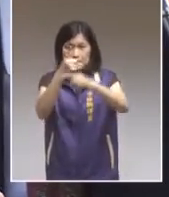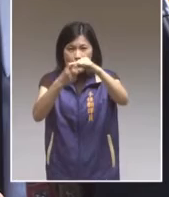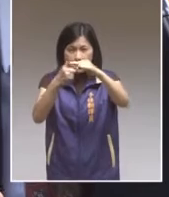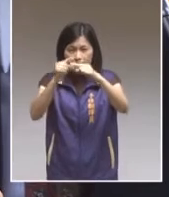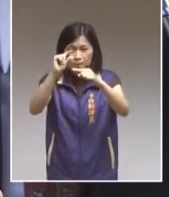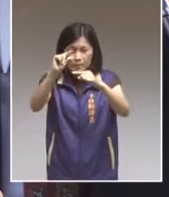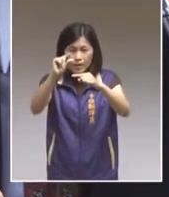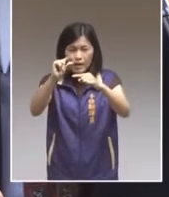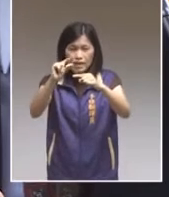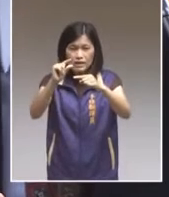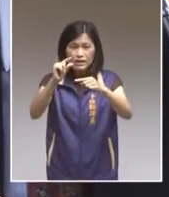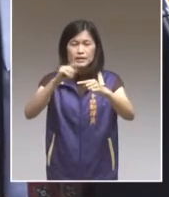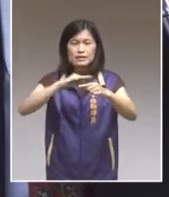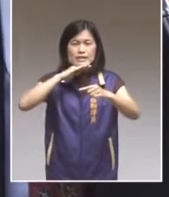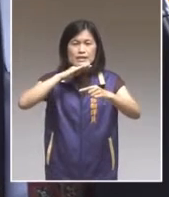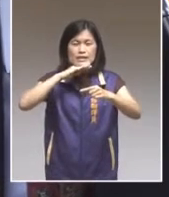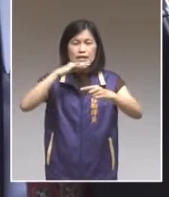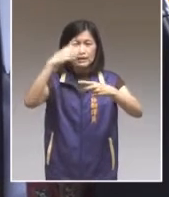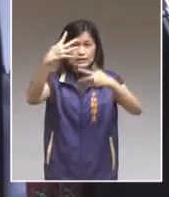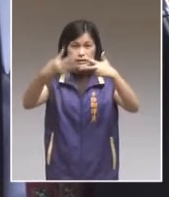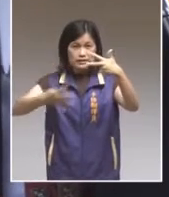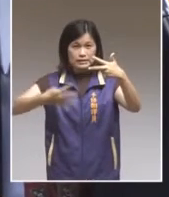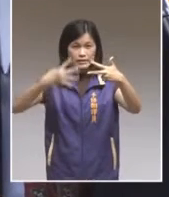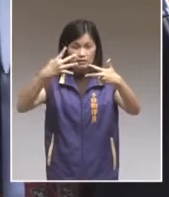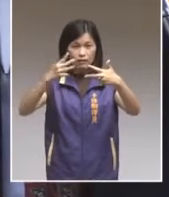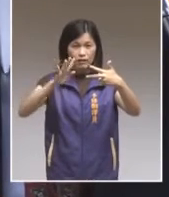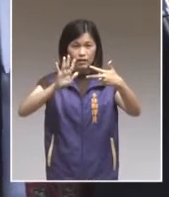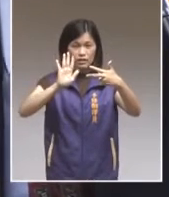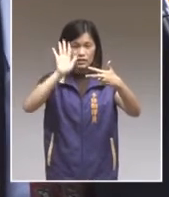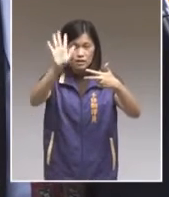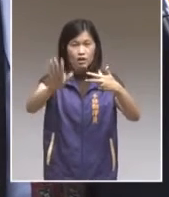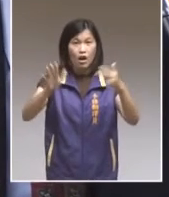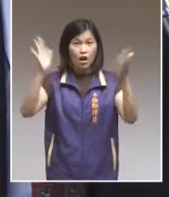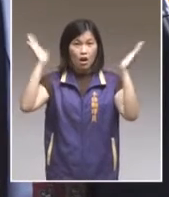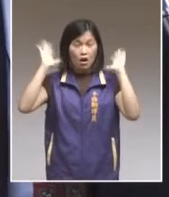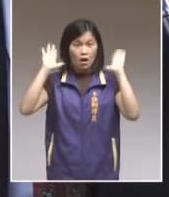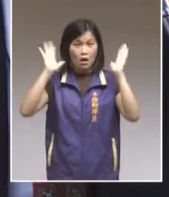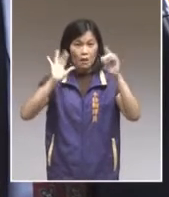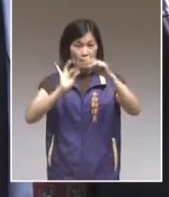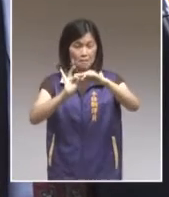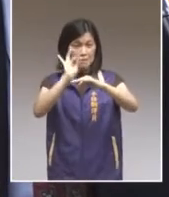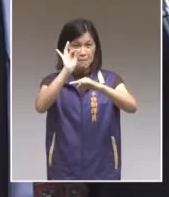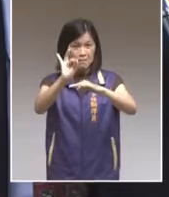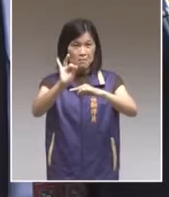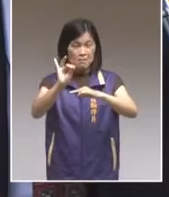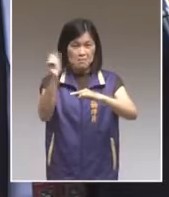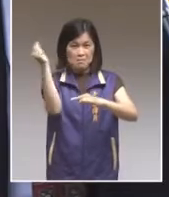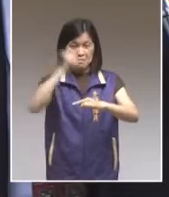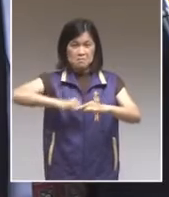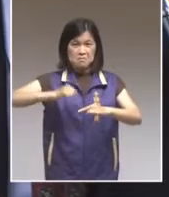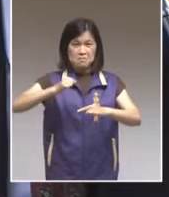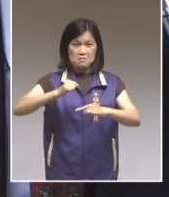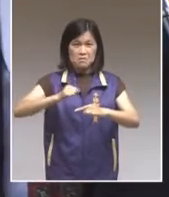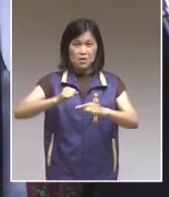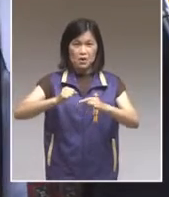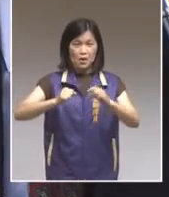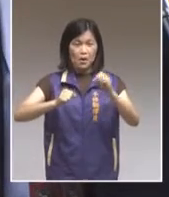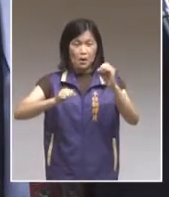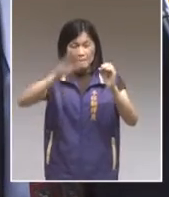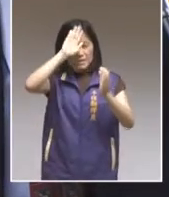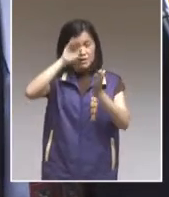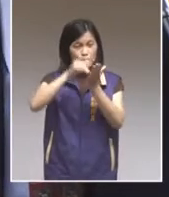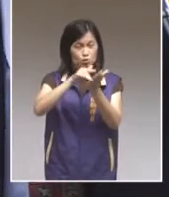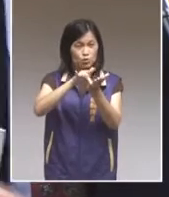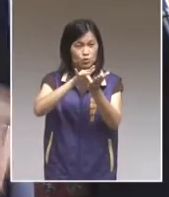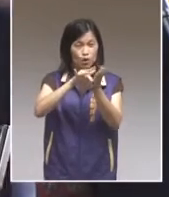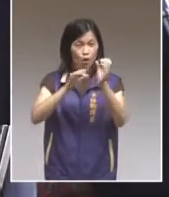苗4个礼拜之后，其实儿童100%可以产生对抗 Omicron 跟 Delta 的综合抗